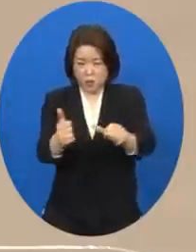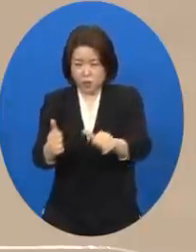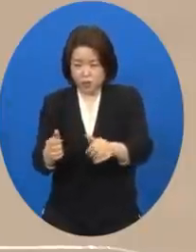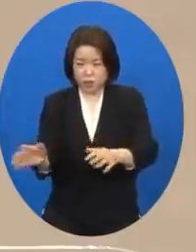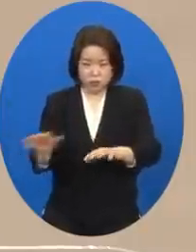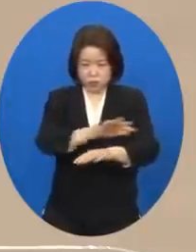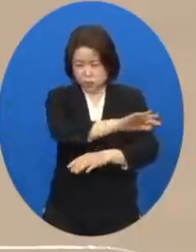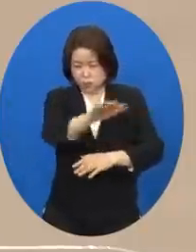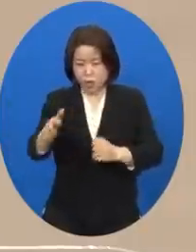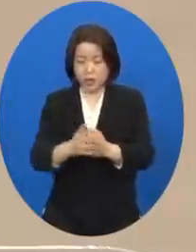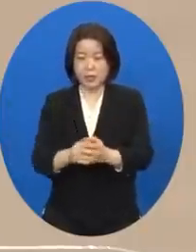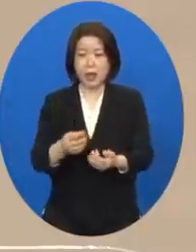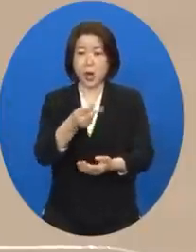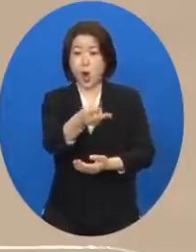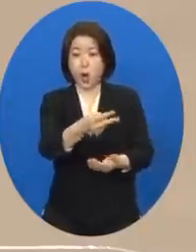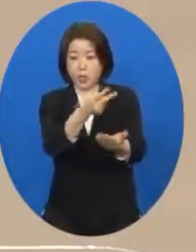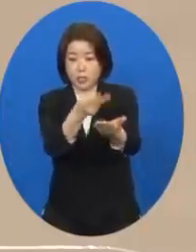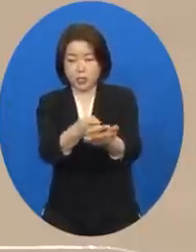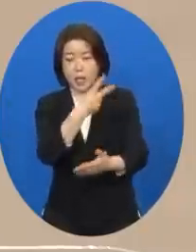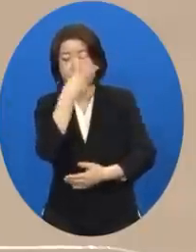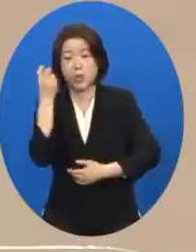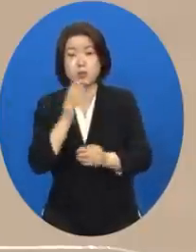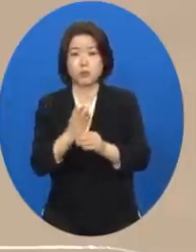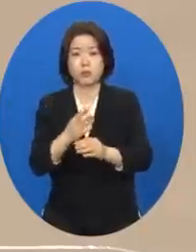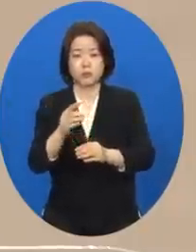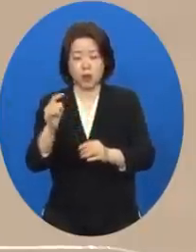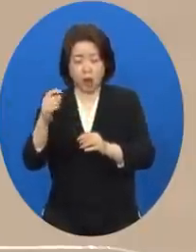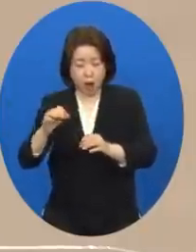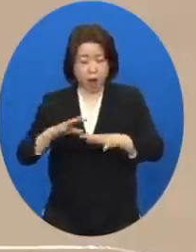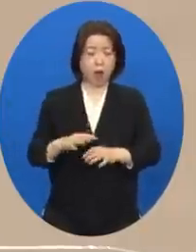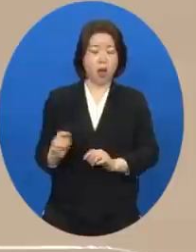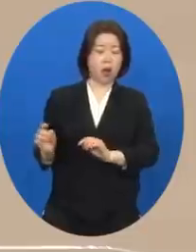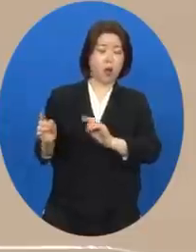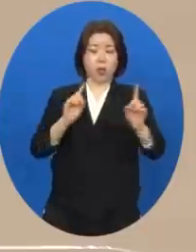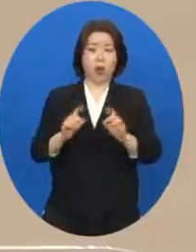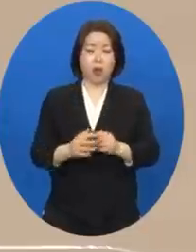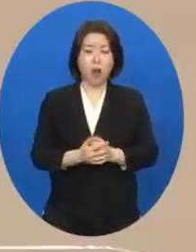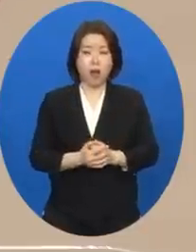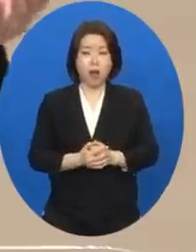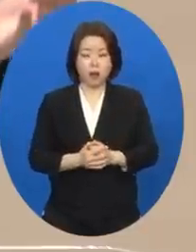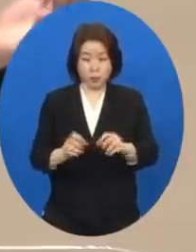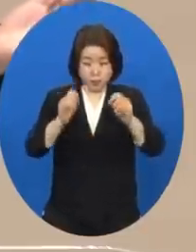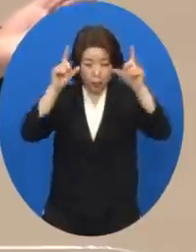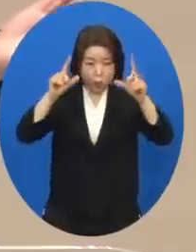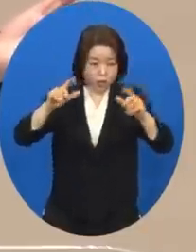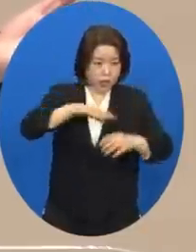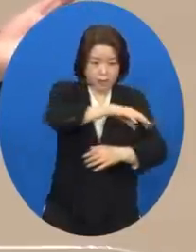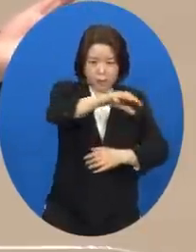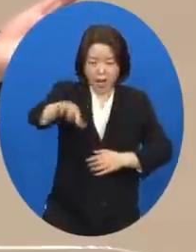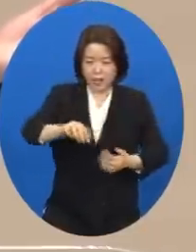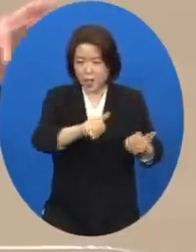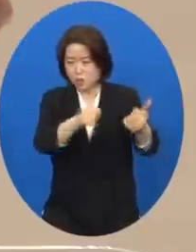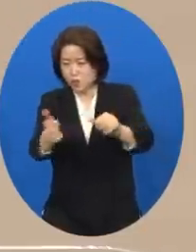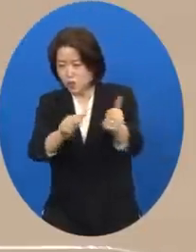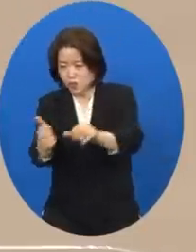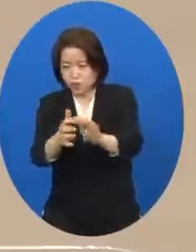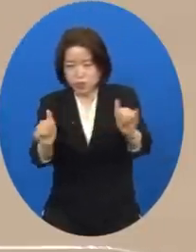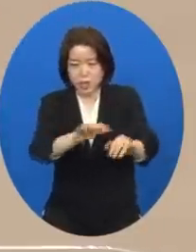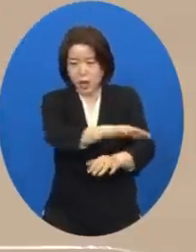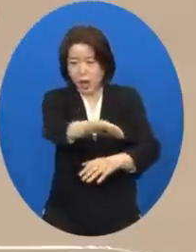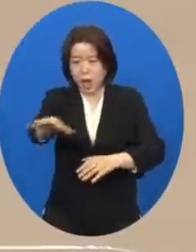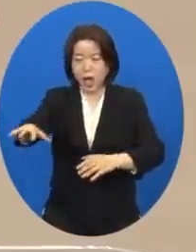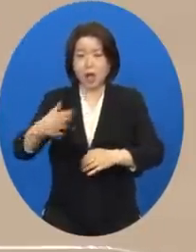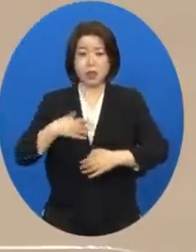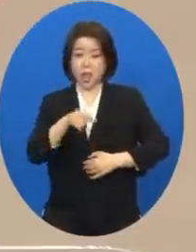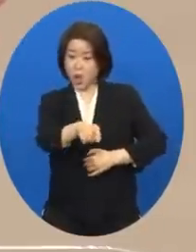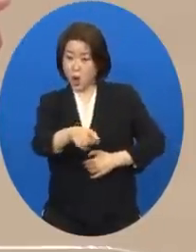거예요 화들짝 놀랄 되시죠 아니 깨어보니 까는 사방이 시체의 요 내가 여기서 자고